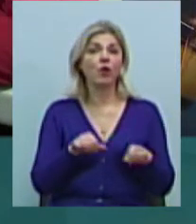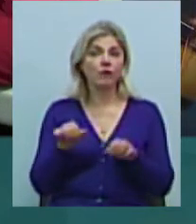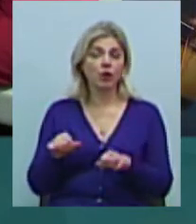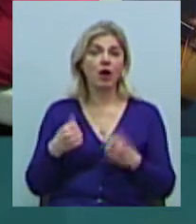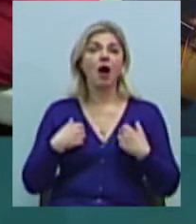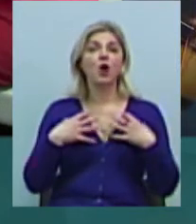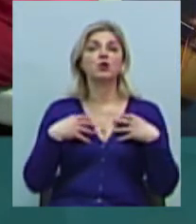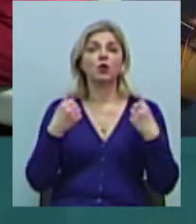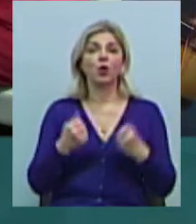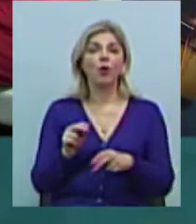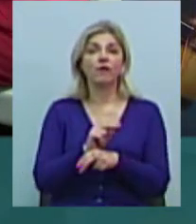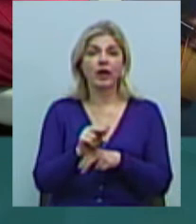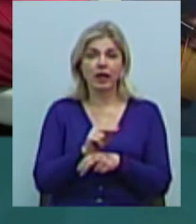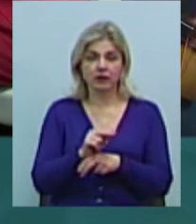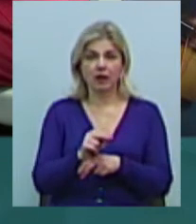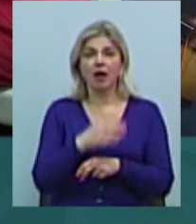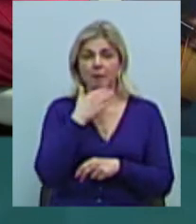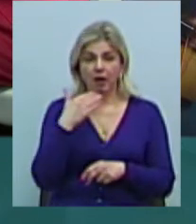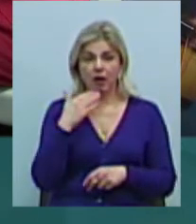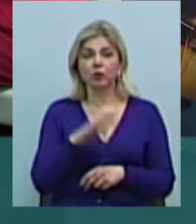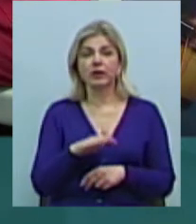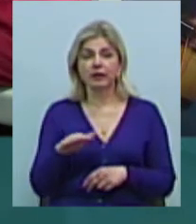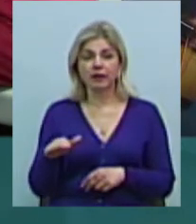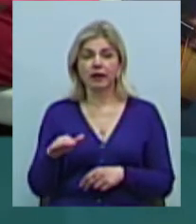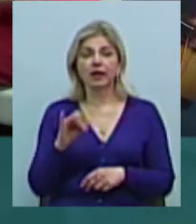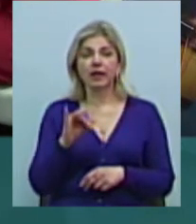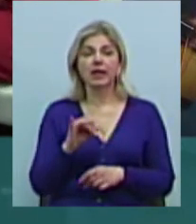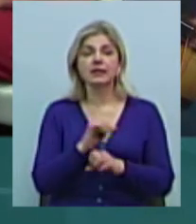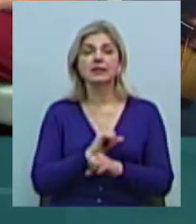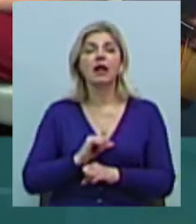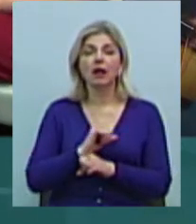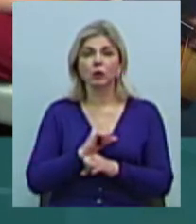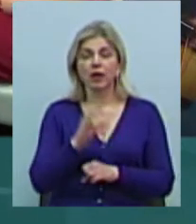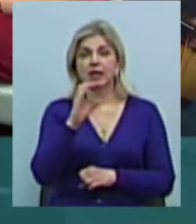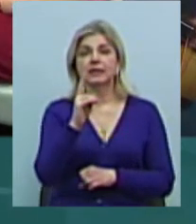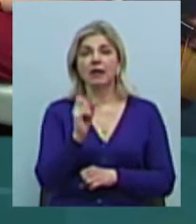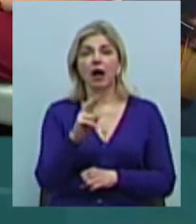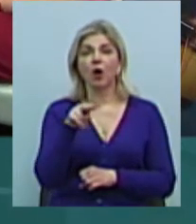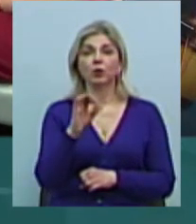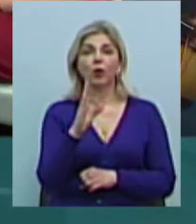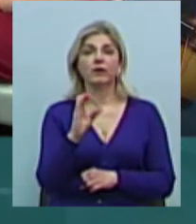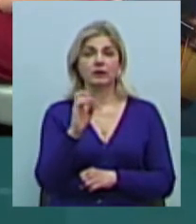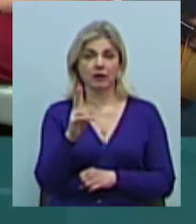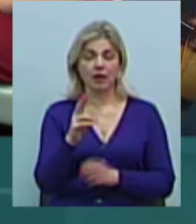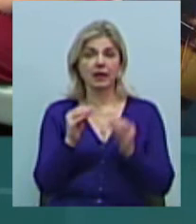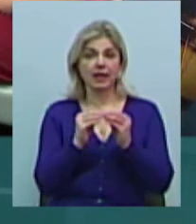оздоровити близько 50 дітей. І в санаторії в Скадовській 10 дітей.